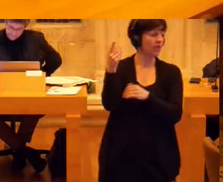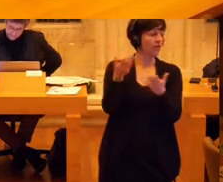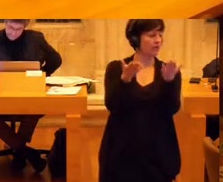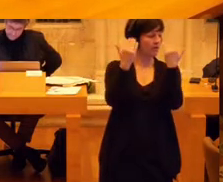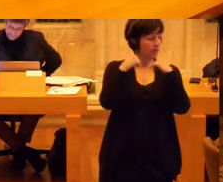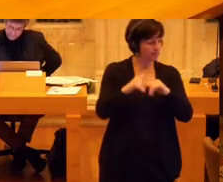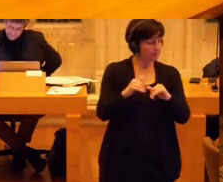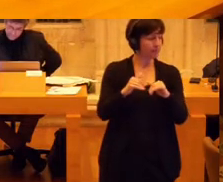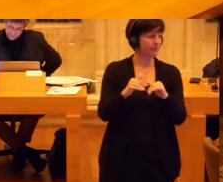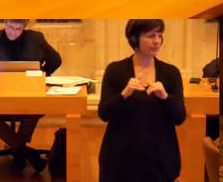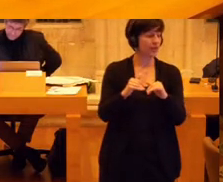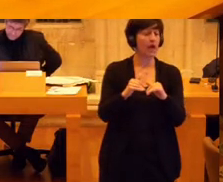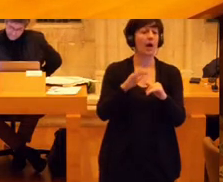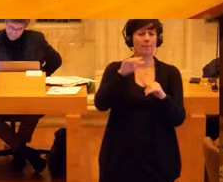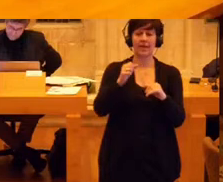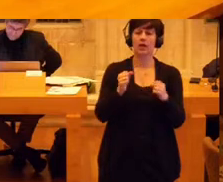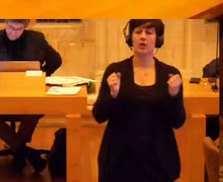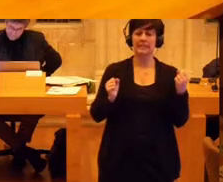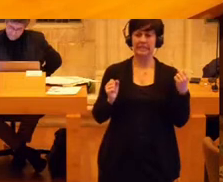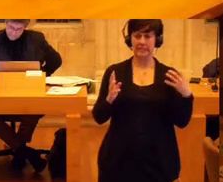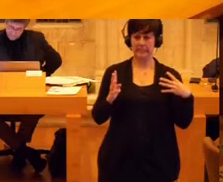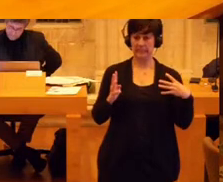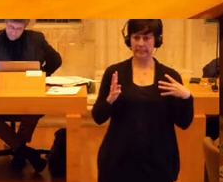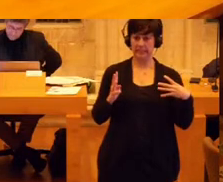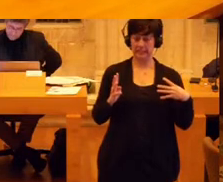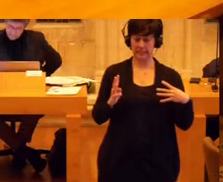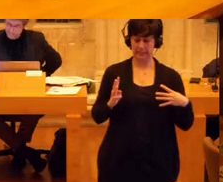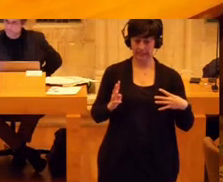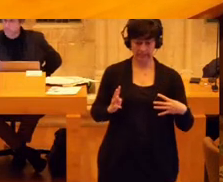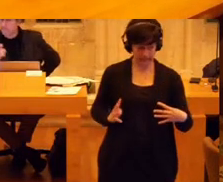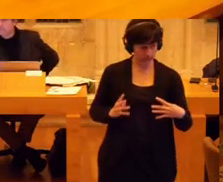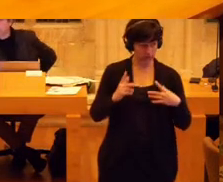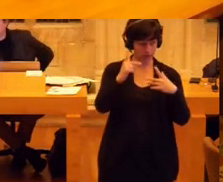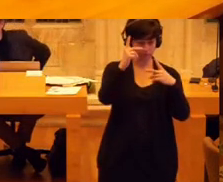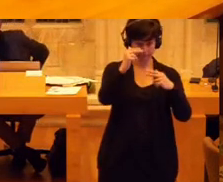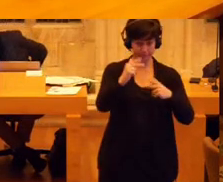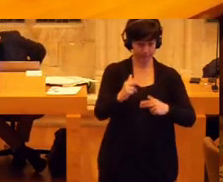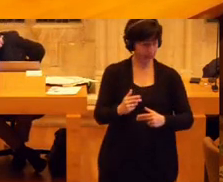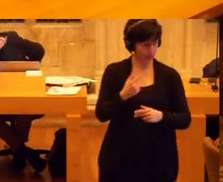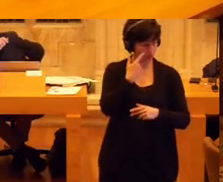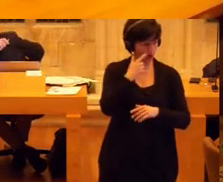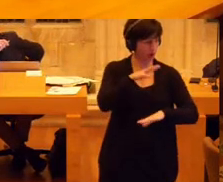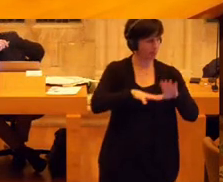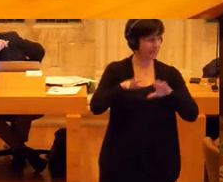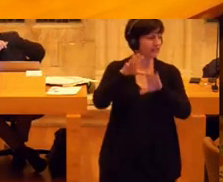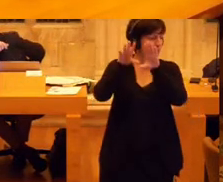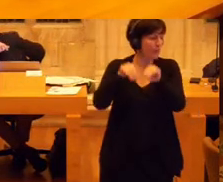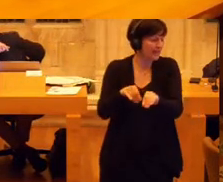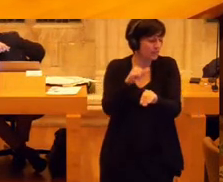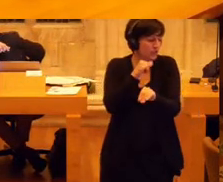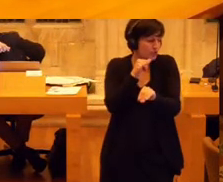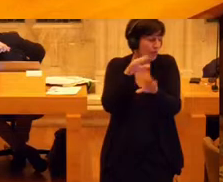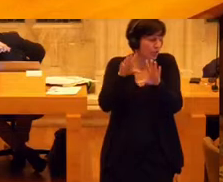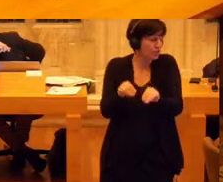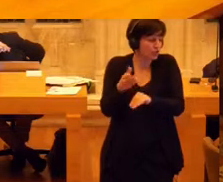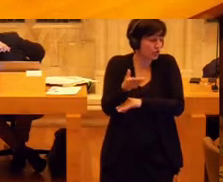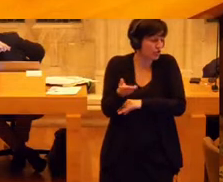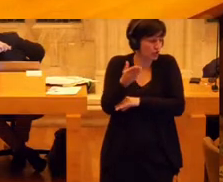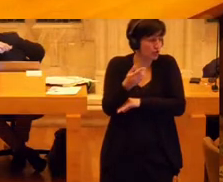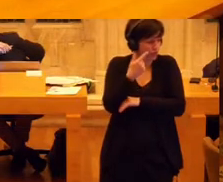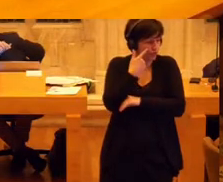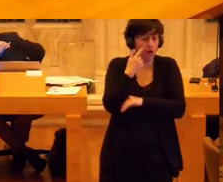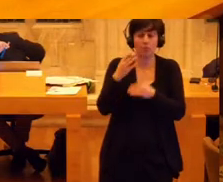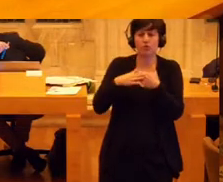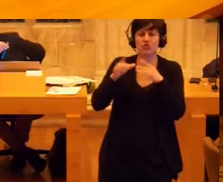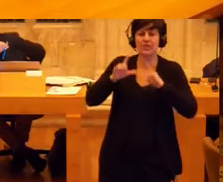les monodirectionnels qu'on va poursuivre, donc on voit ici sur la suite là on voit l'aménagement de la placette ici